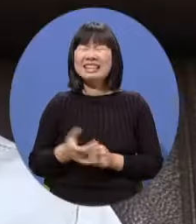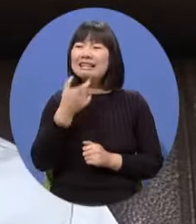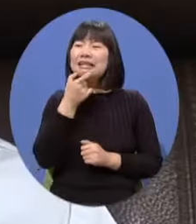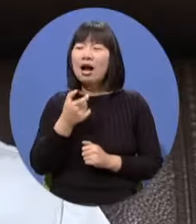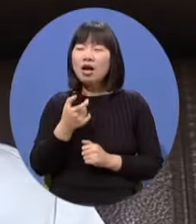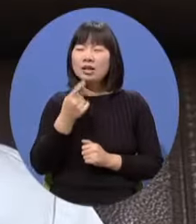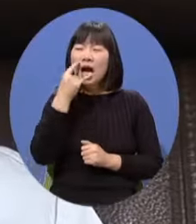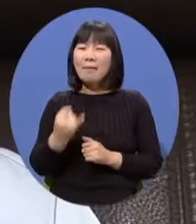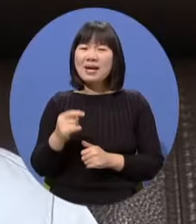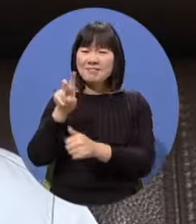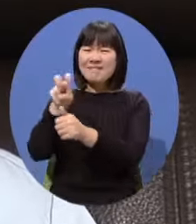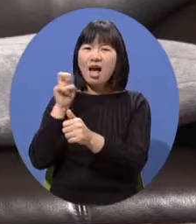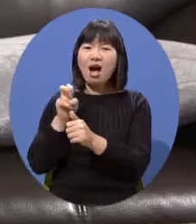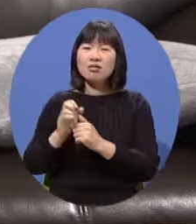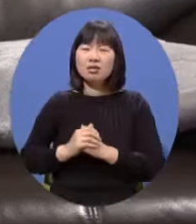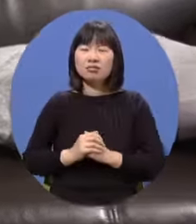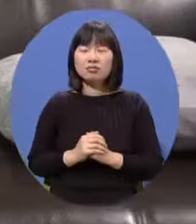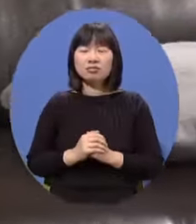싫어! 엄마 미워!